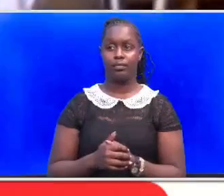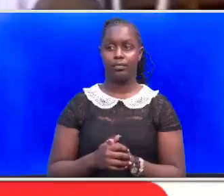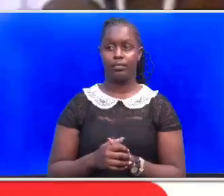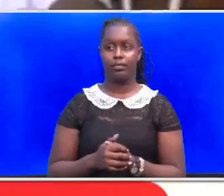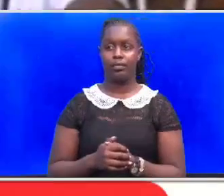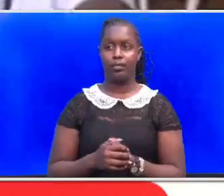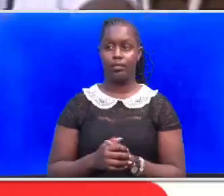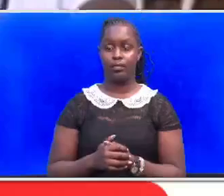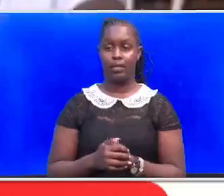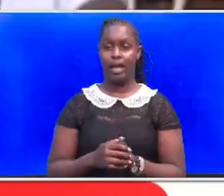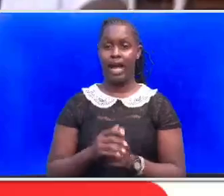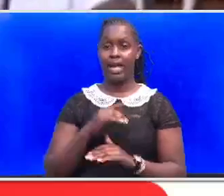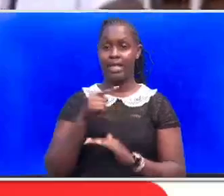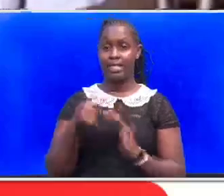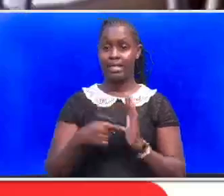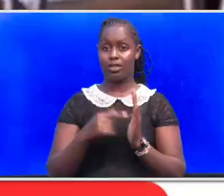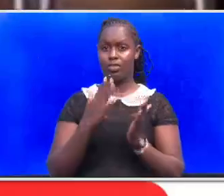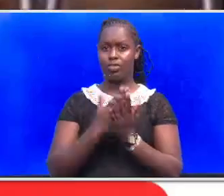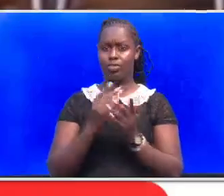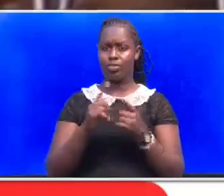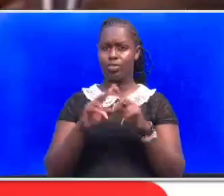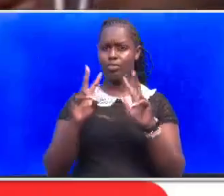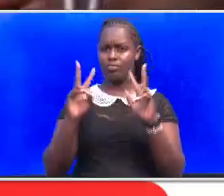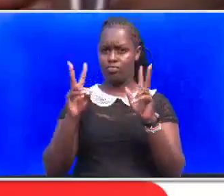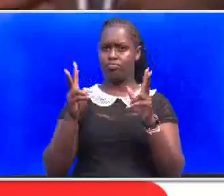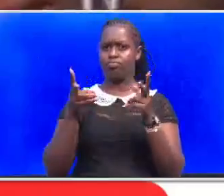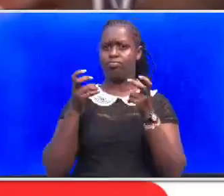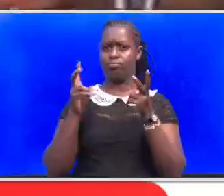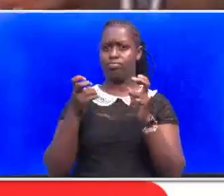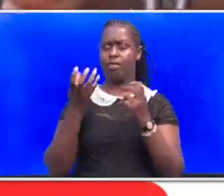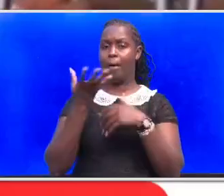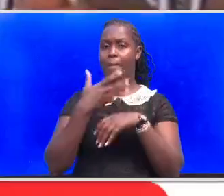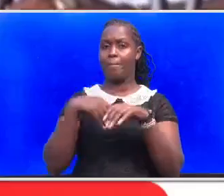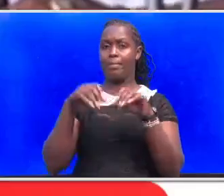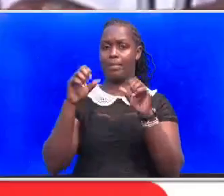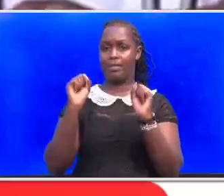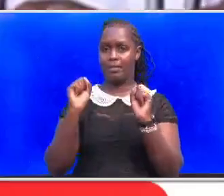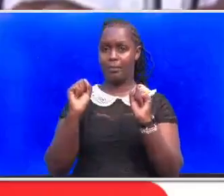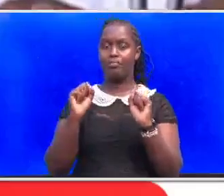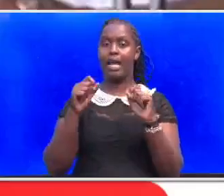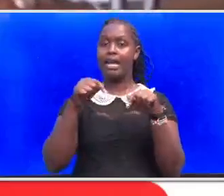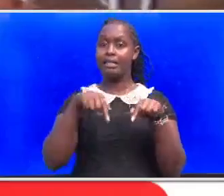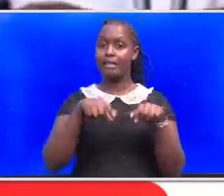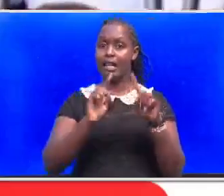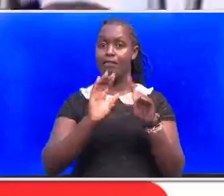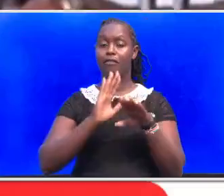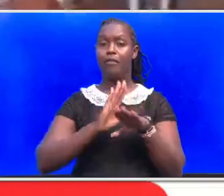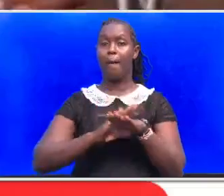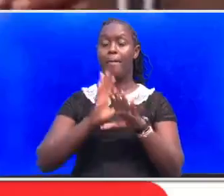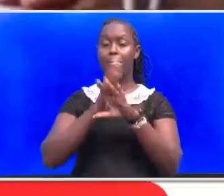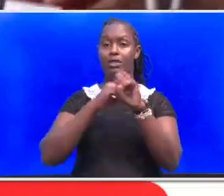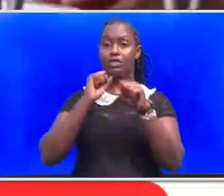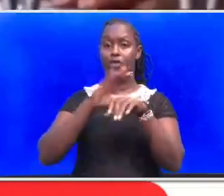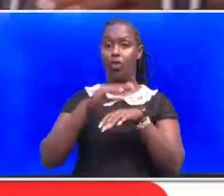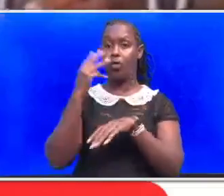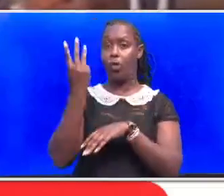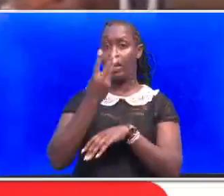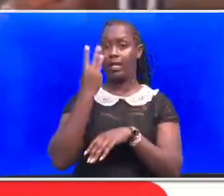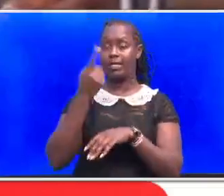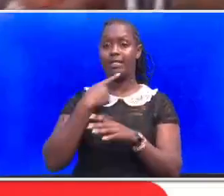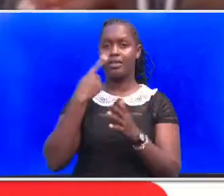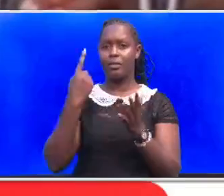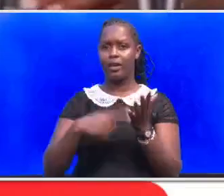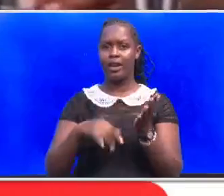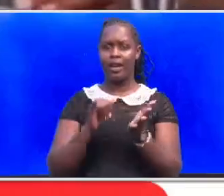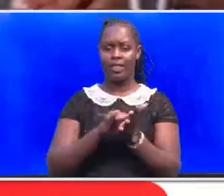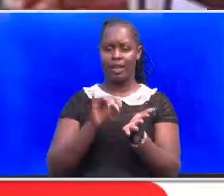Jukwa hilo limevutia usikivu wa rais ambaye Jumatano amevunja ukimya wake huku shinikizo la kupigwa